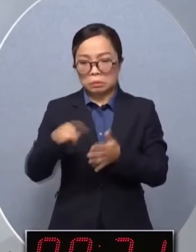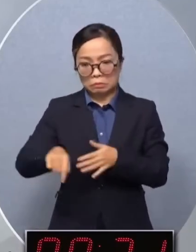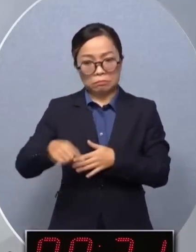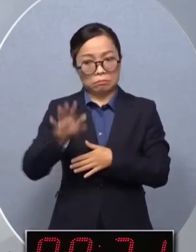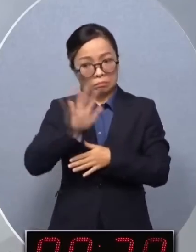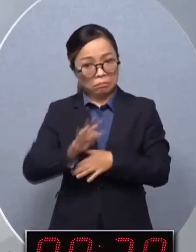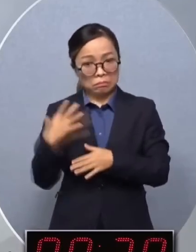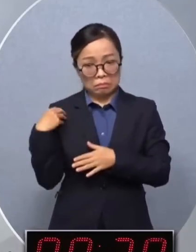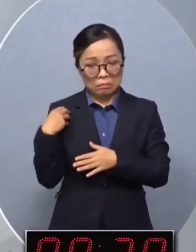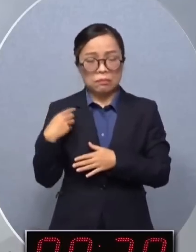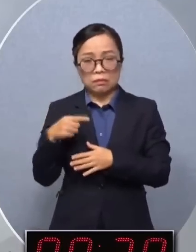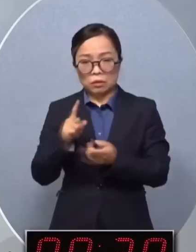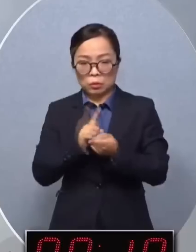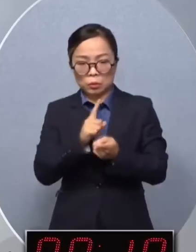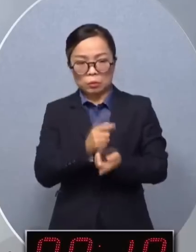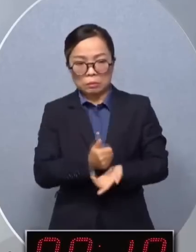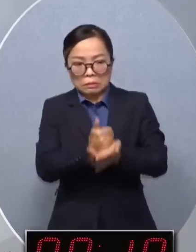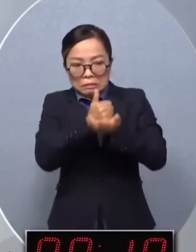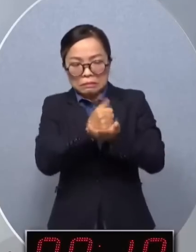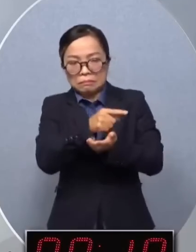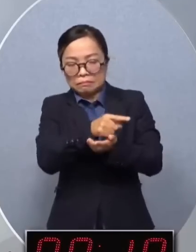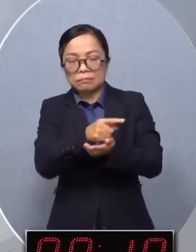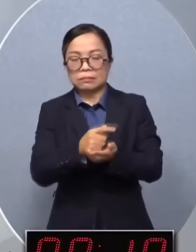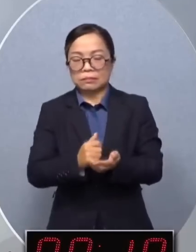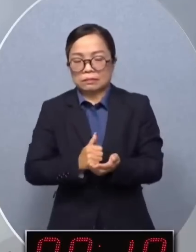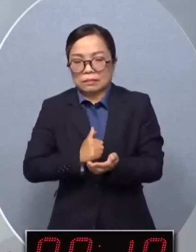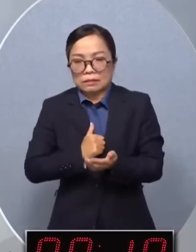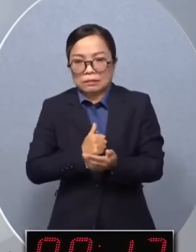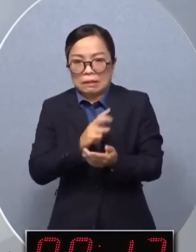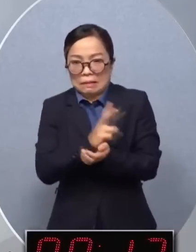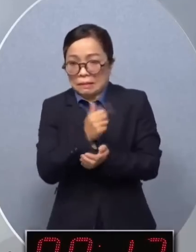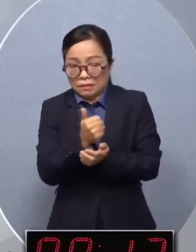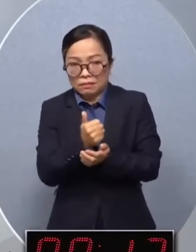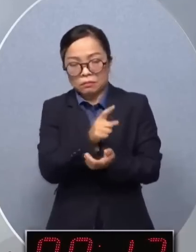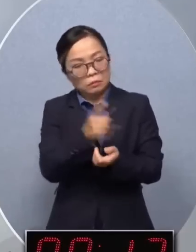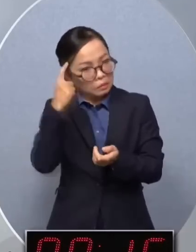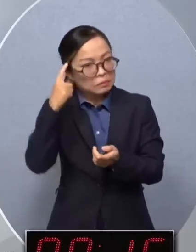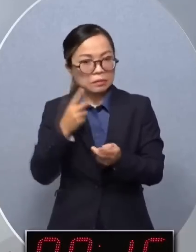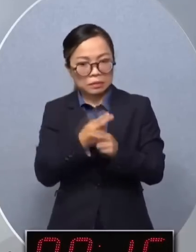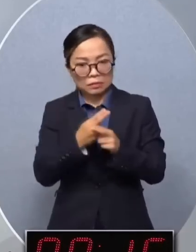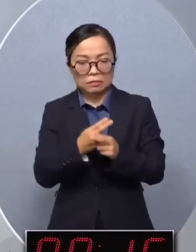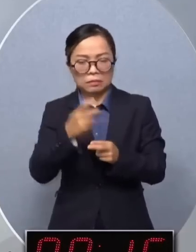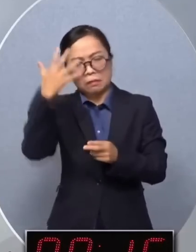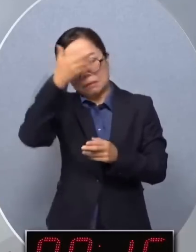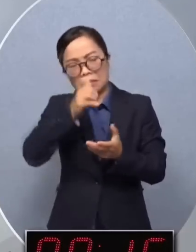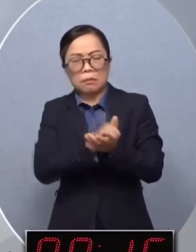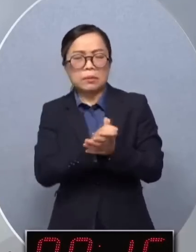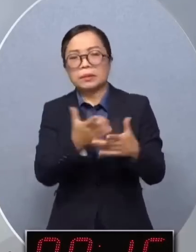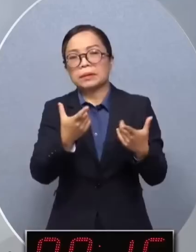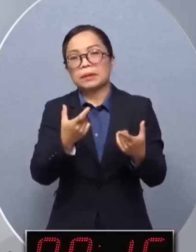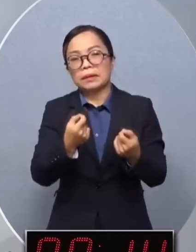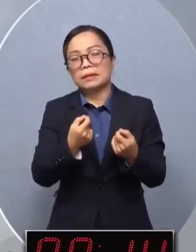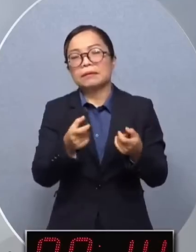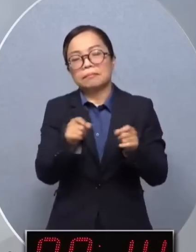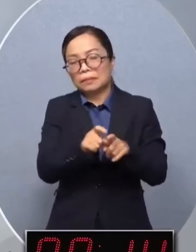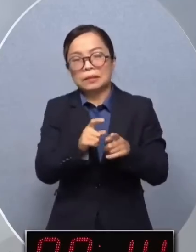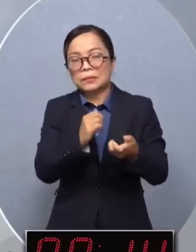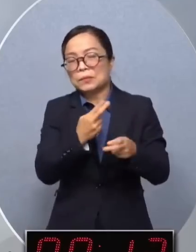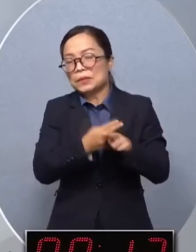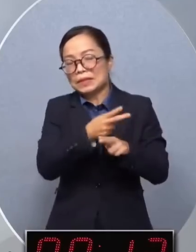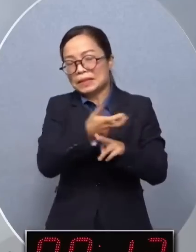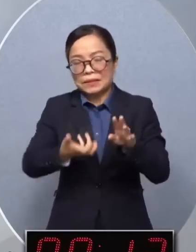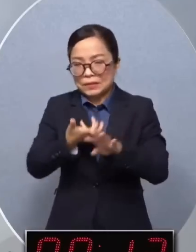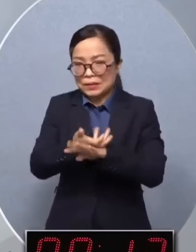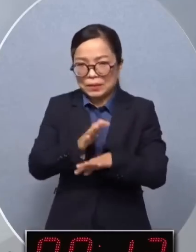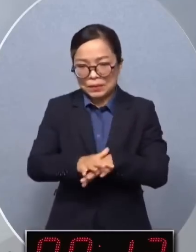度对我们可敬的对手嘉龙先生，我们的老朋友，都用一样的弘扬心情。我们面对